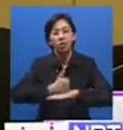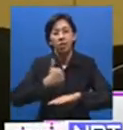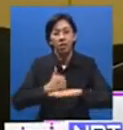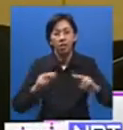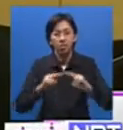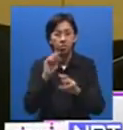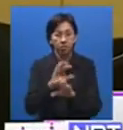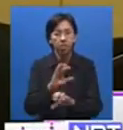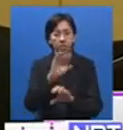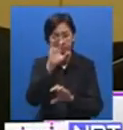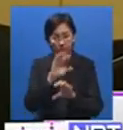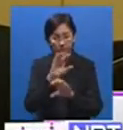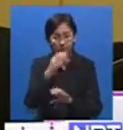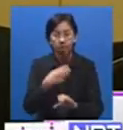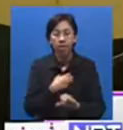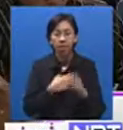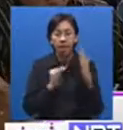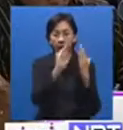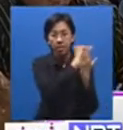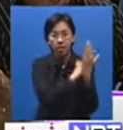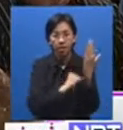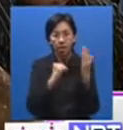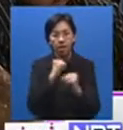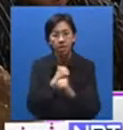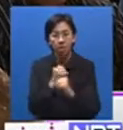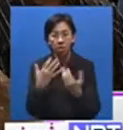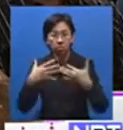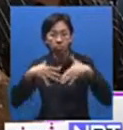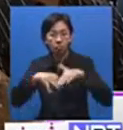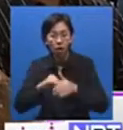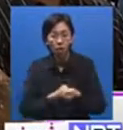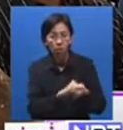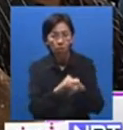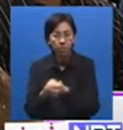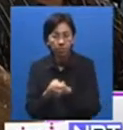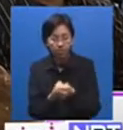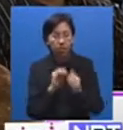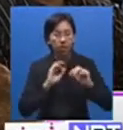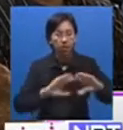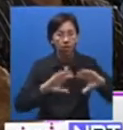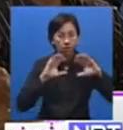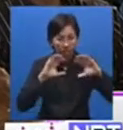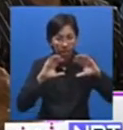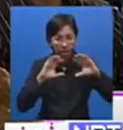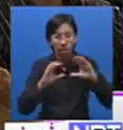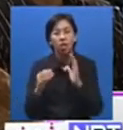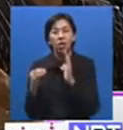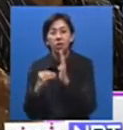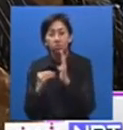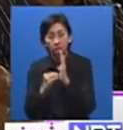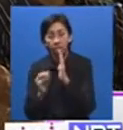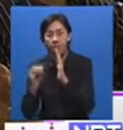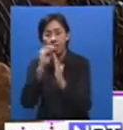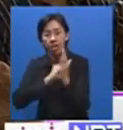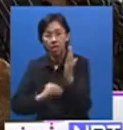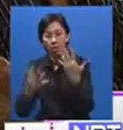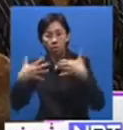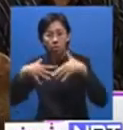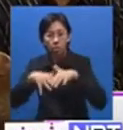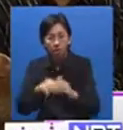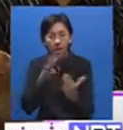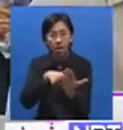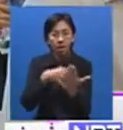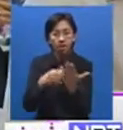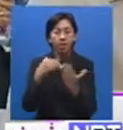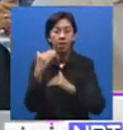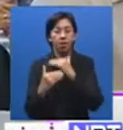าดไทยขอให้ทุกจังหวัดบูรณาการการทำงานระหว่างหน่วยงานราชการในส่วนกลางกับจังหวัดในการจัดทำแผนพัฒ